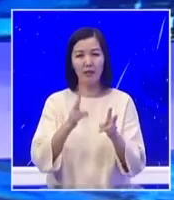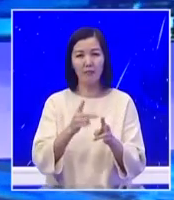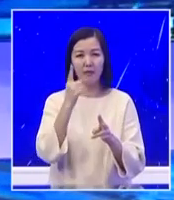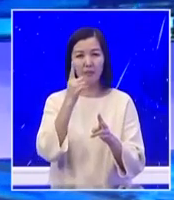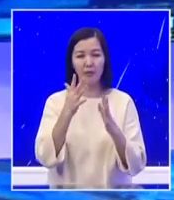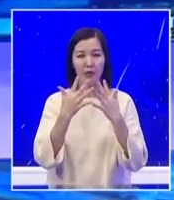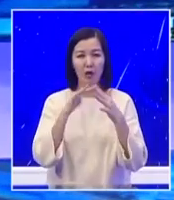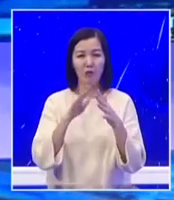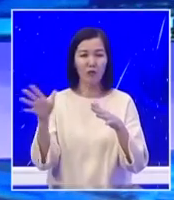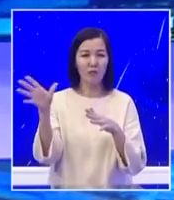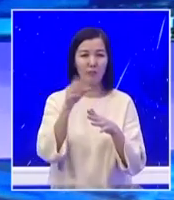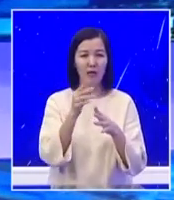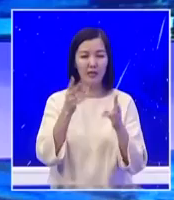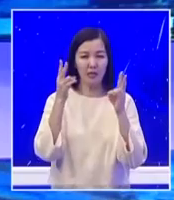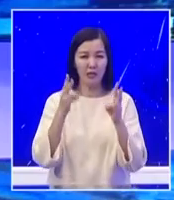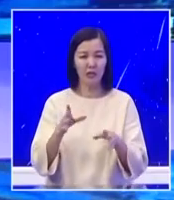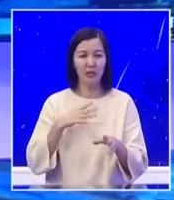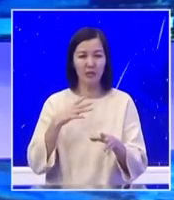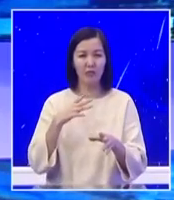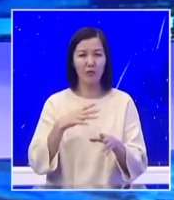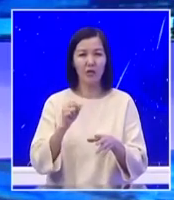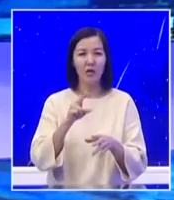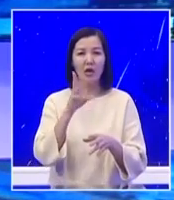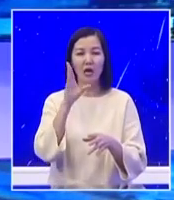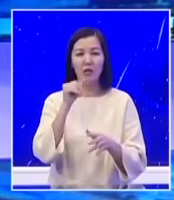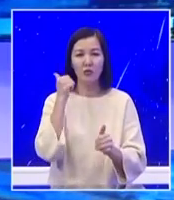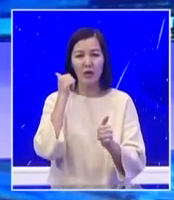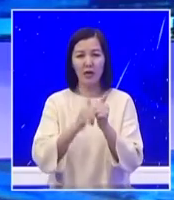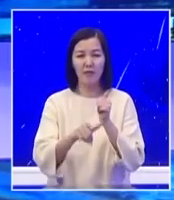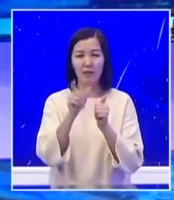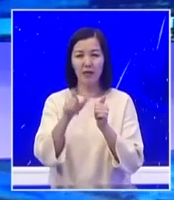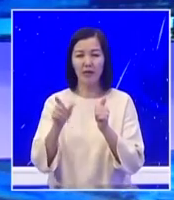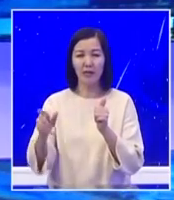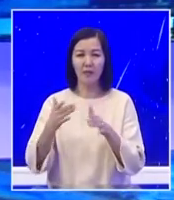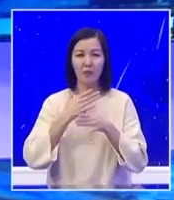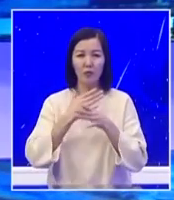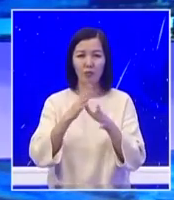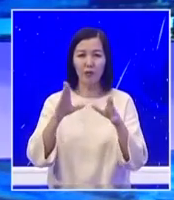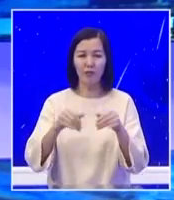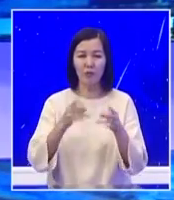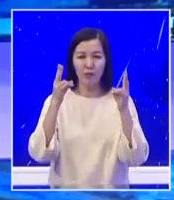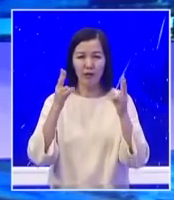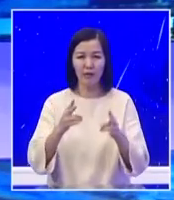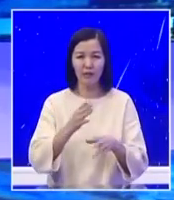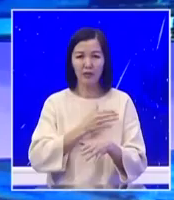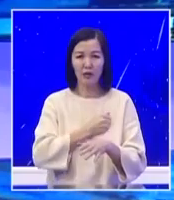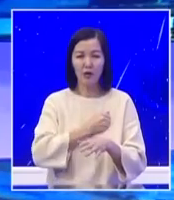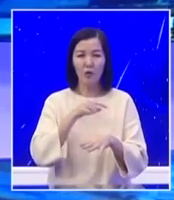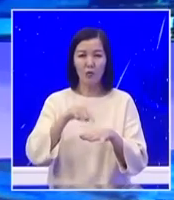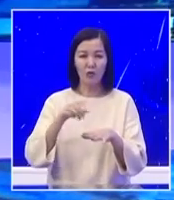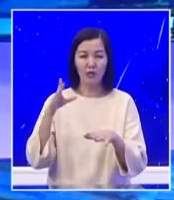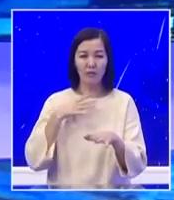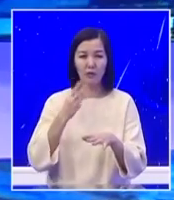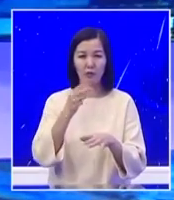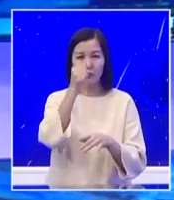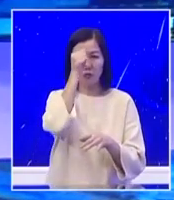ауыл жымшылас болып еді. Сын сағатта Ақсулық ағайынға әрбір қазақстандық көмек қолын созып, қайғысына ортақтаса білді. Небәрі үш айда